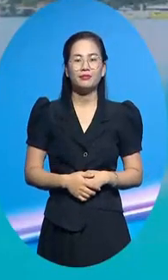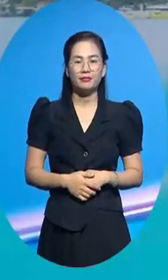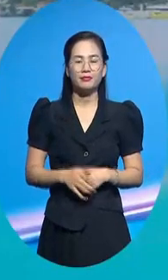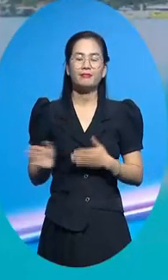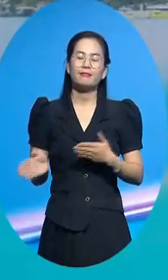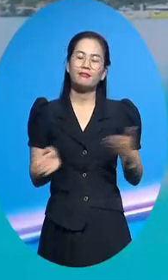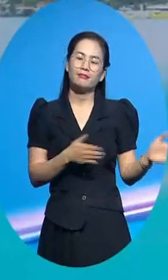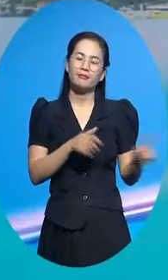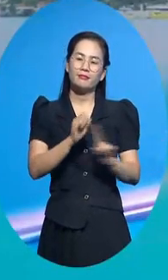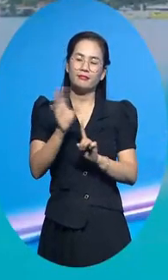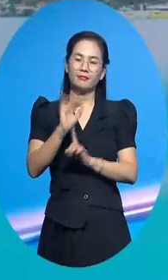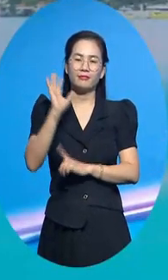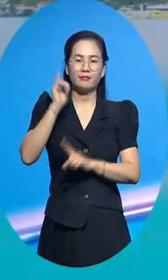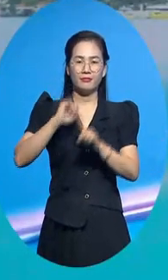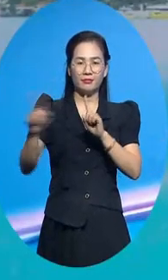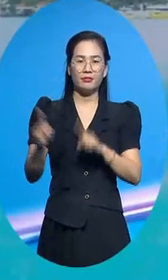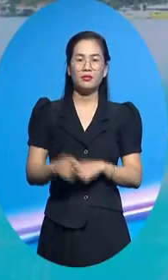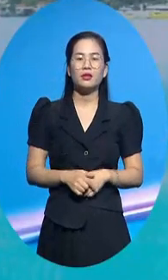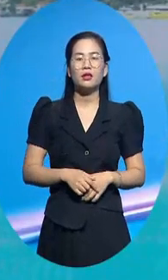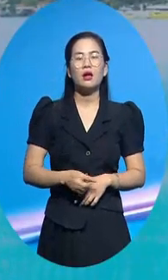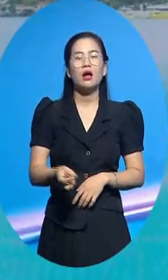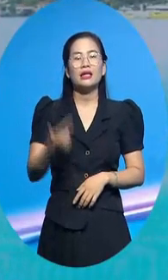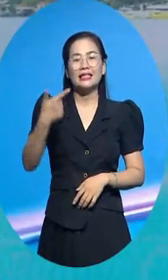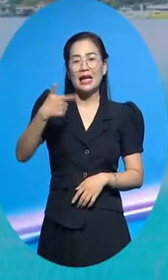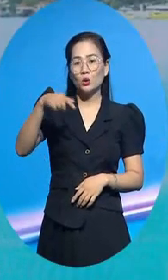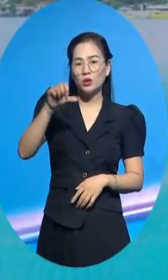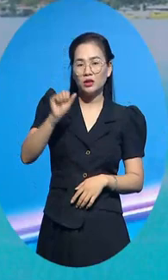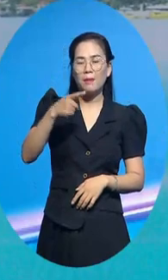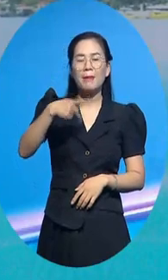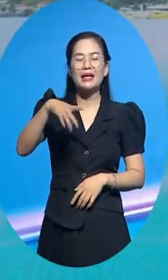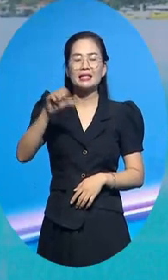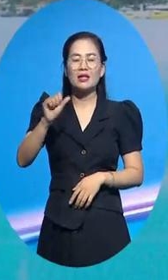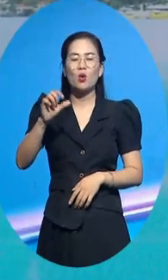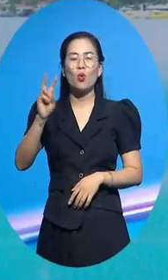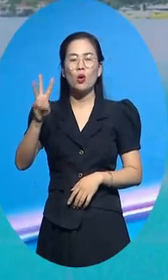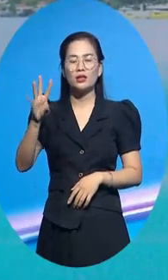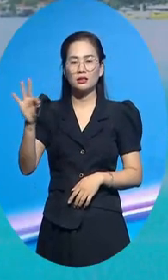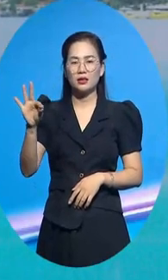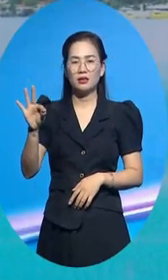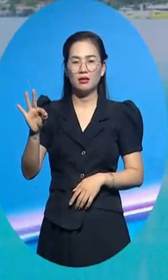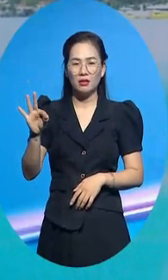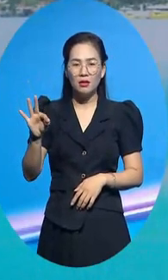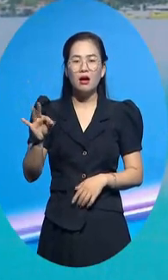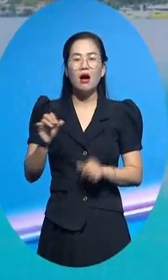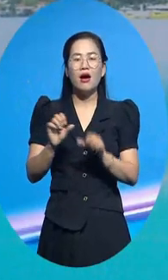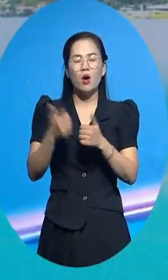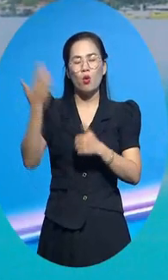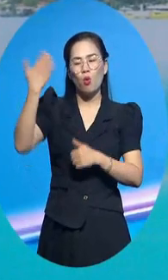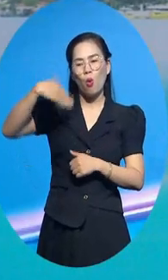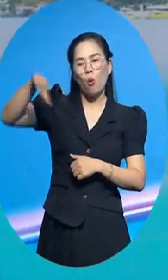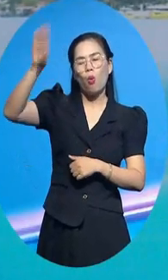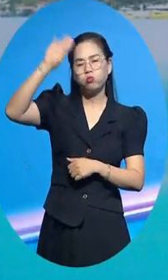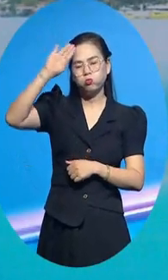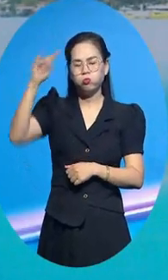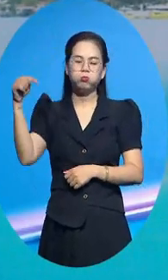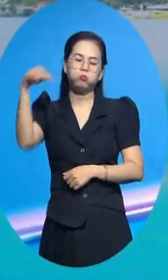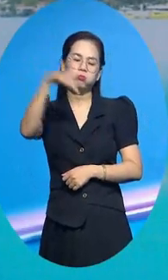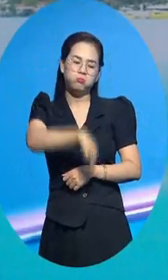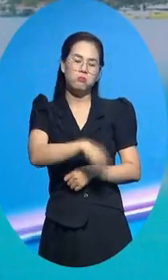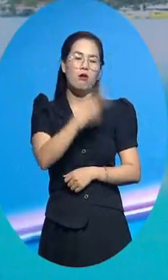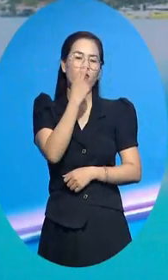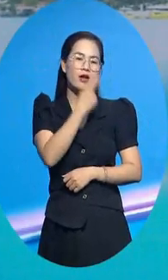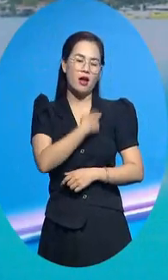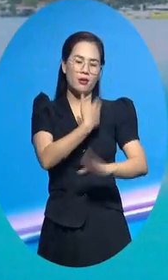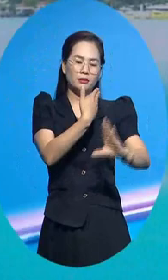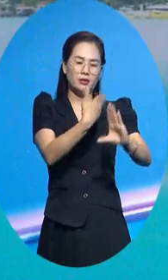Chuyển sang những thông tin khác, giáo sư Pascal Wester, hiệu trưởng Đại học Công nghệ Swinburne, Australia, đã có chuyến thăm và làm việc tại